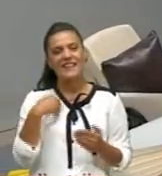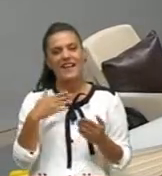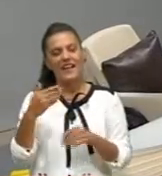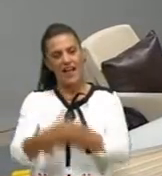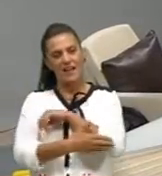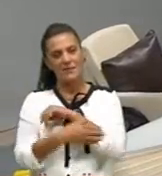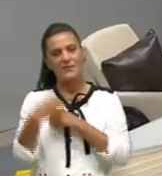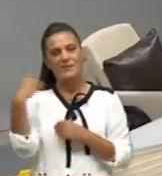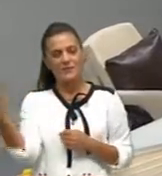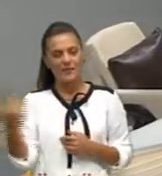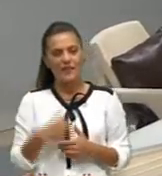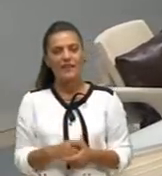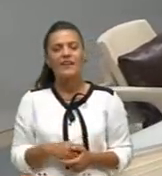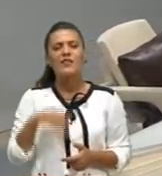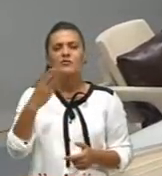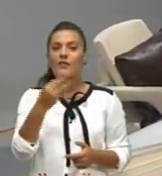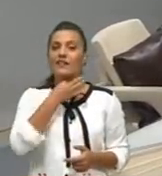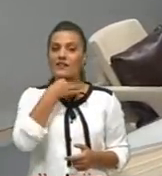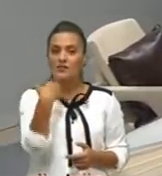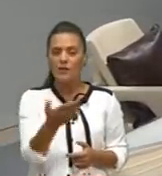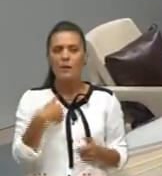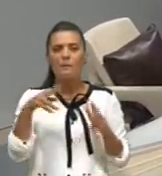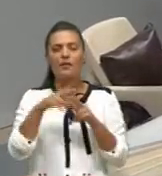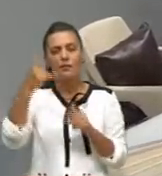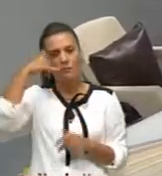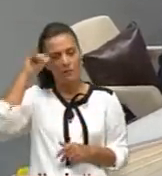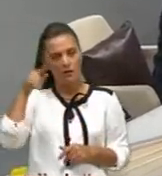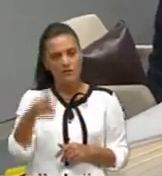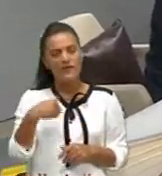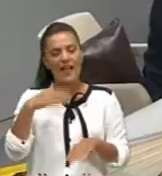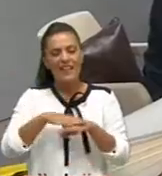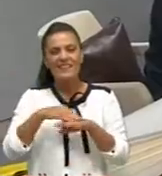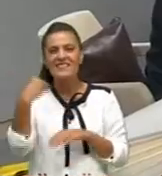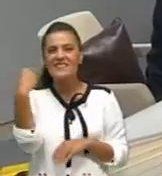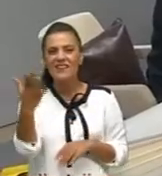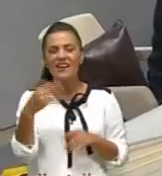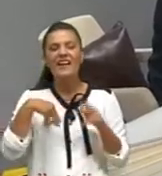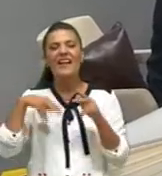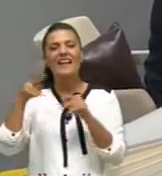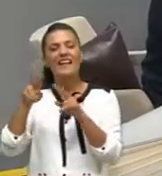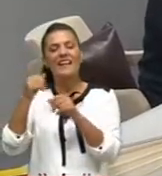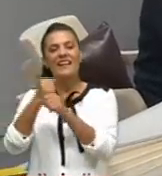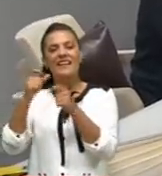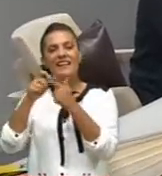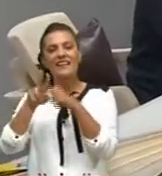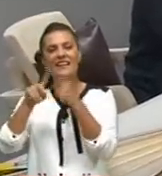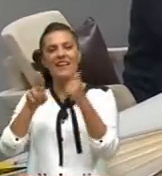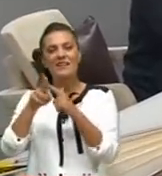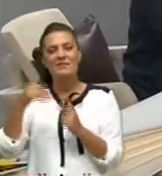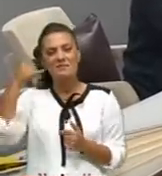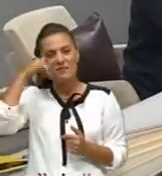aracılığınızla. Tamam. Başak çok teşekkür Hanım, ederiz. Bu manda boynuzu elinizdeki size takdim ettiğim de geyik boynuzu. Ben bunu ona veririm.